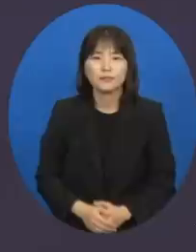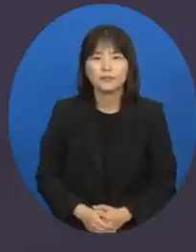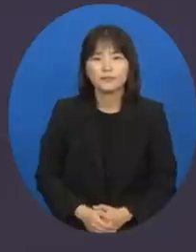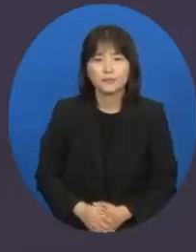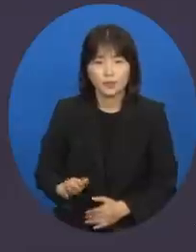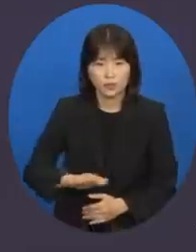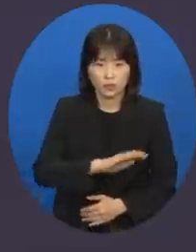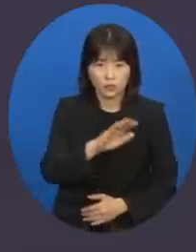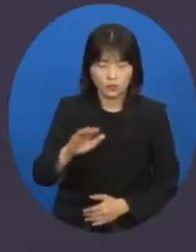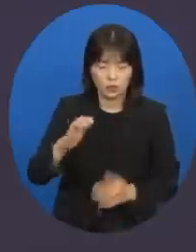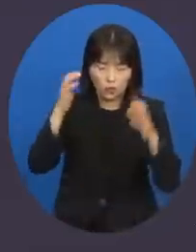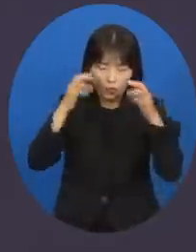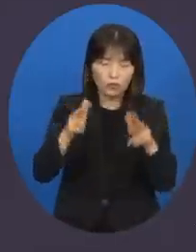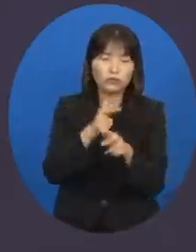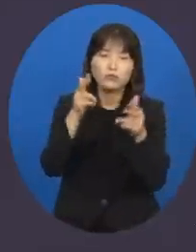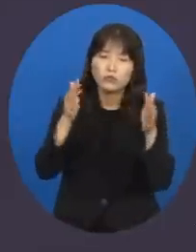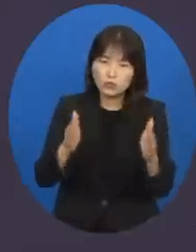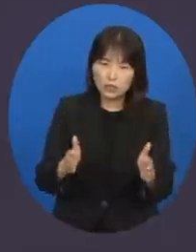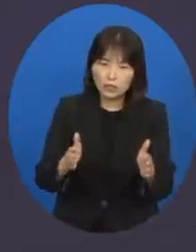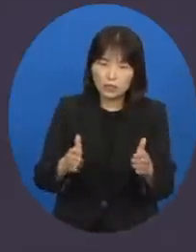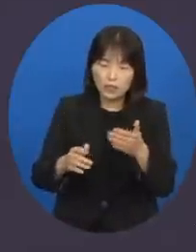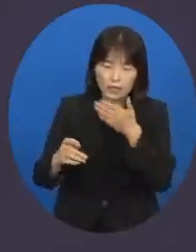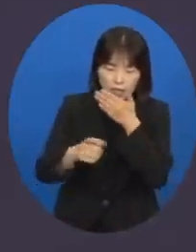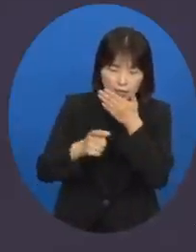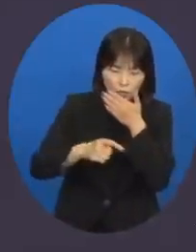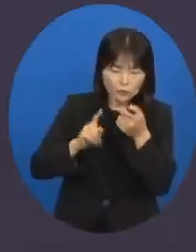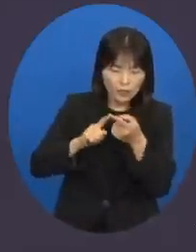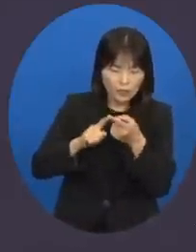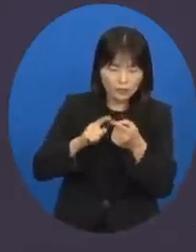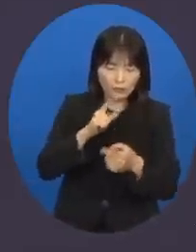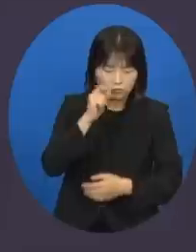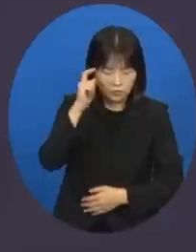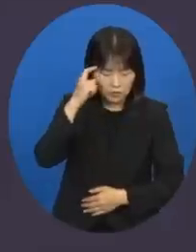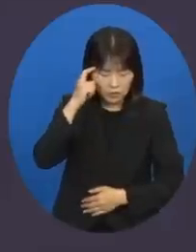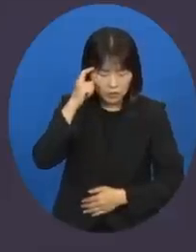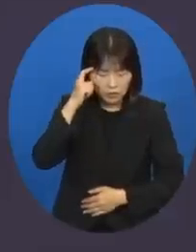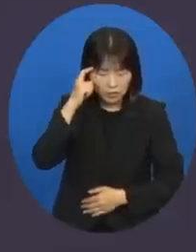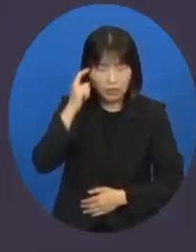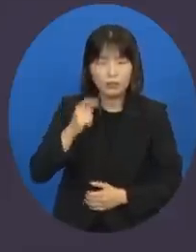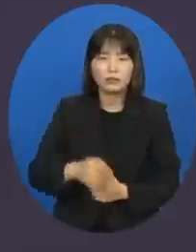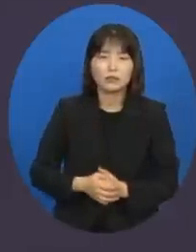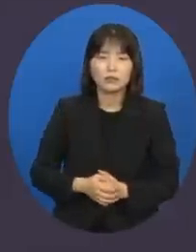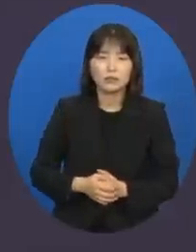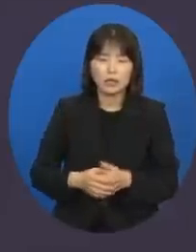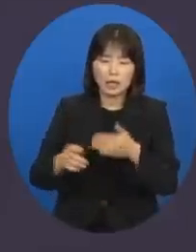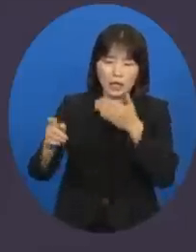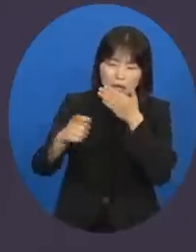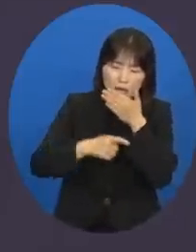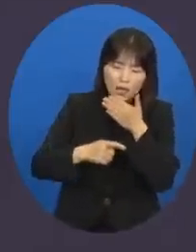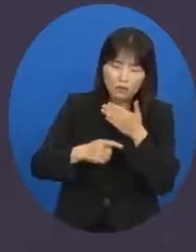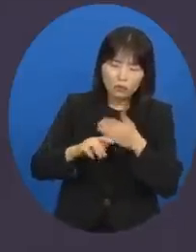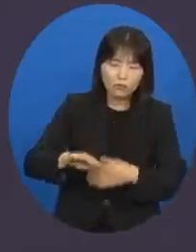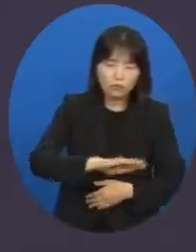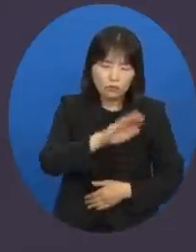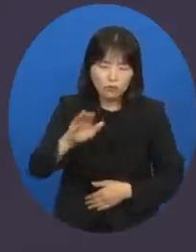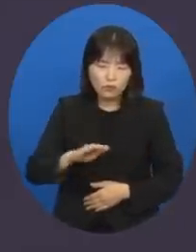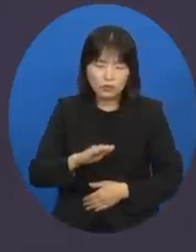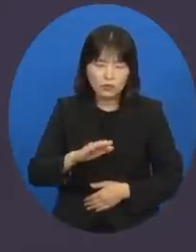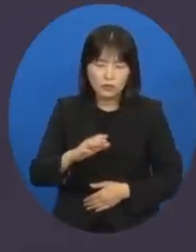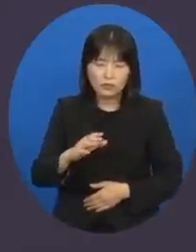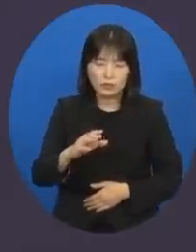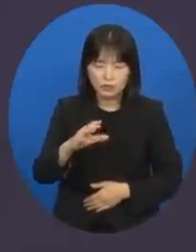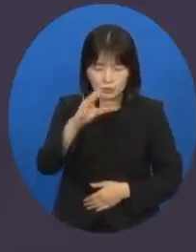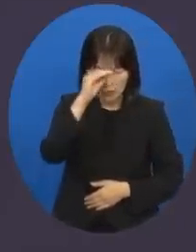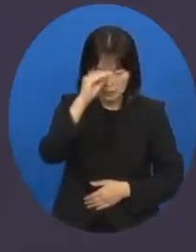우리는 고난 주간의 이 강도 이야기를 묵상을 하면서 우리가 이 강도와 닮았다는 생각을 잘 하지 못합니다.